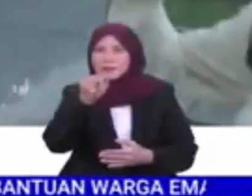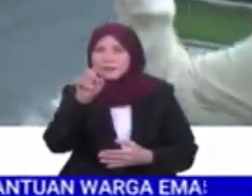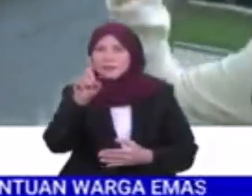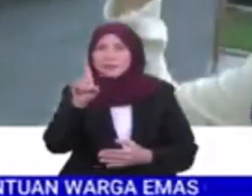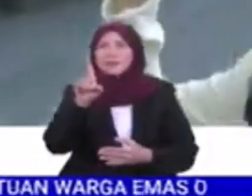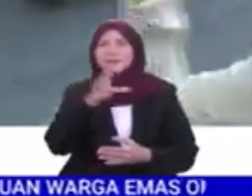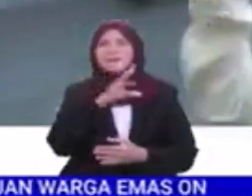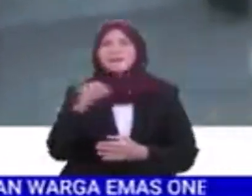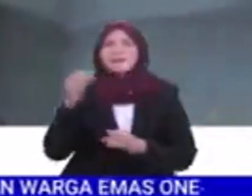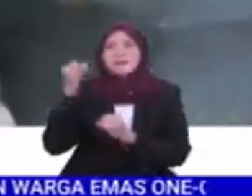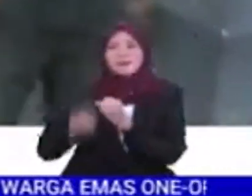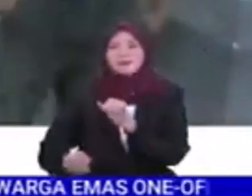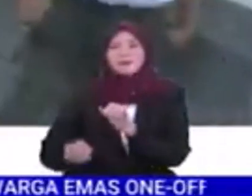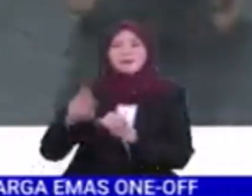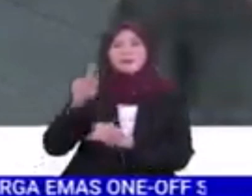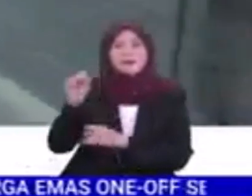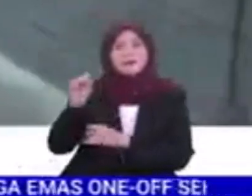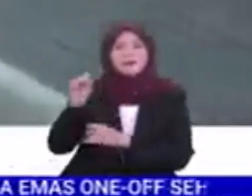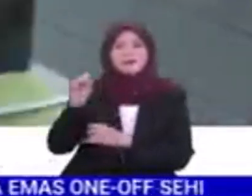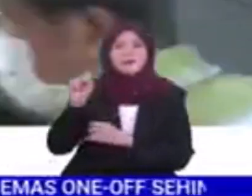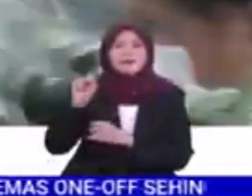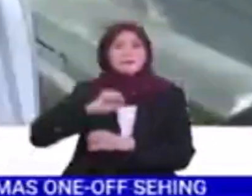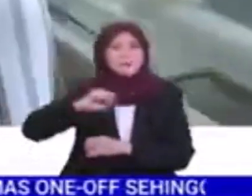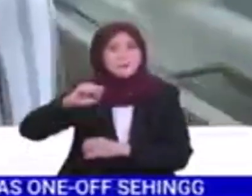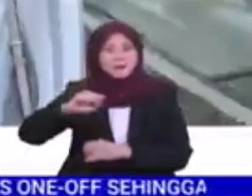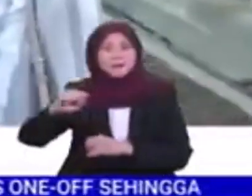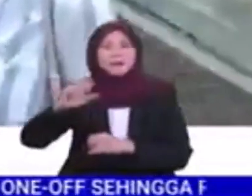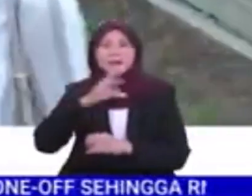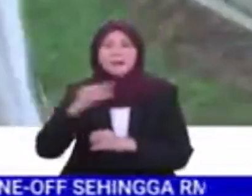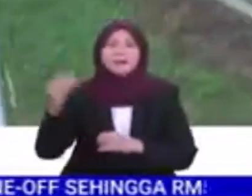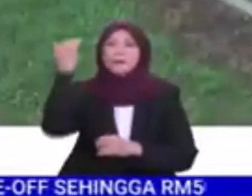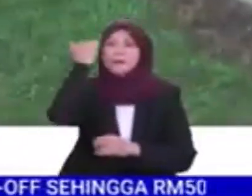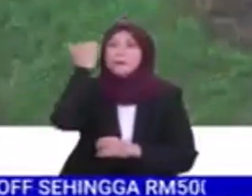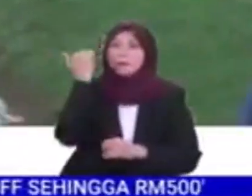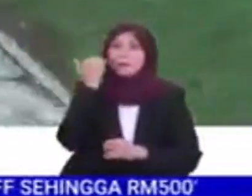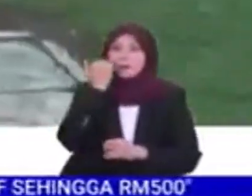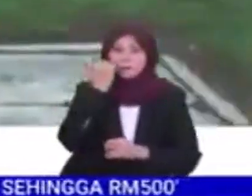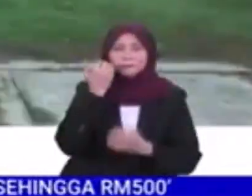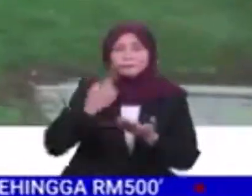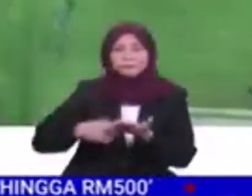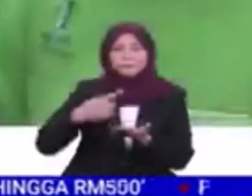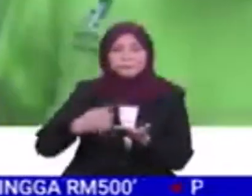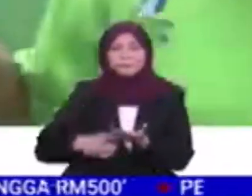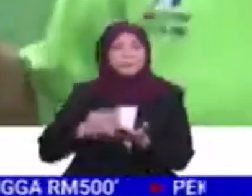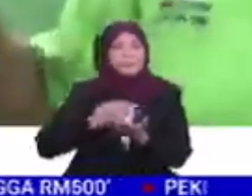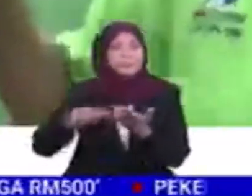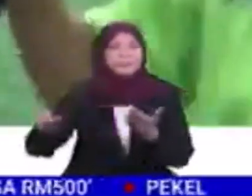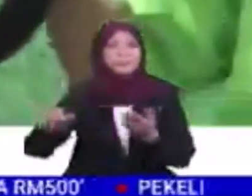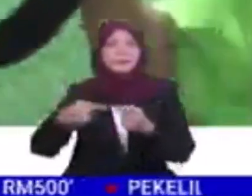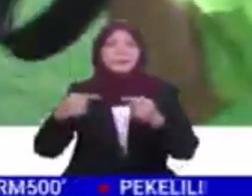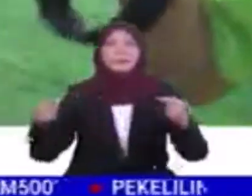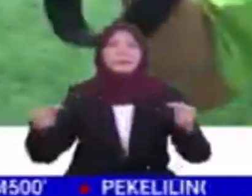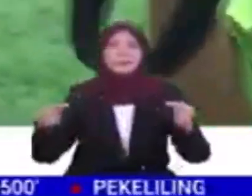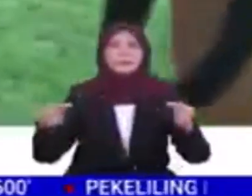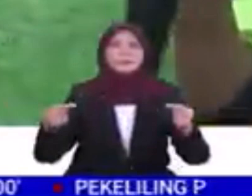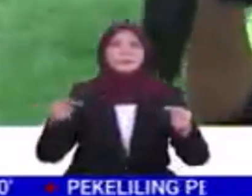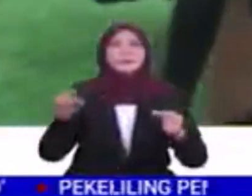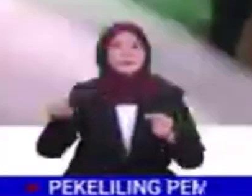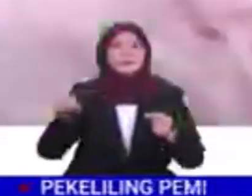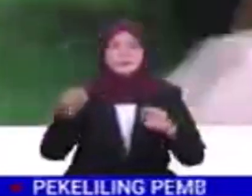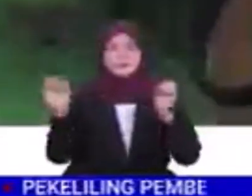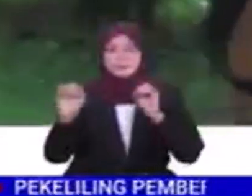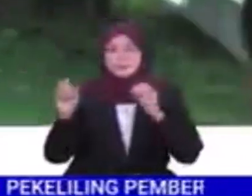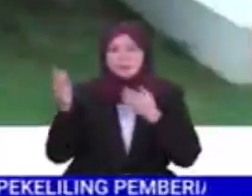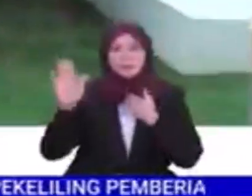pertimbangan diakhir kisah pembelaan mahkamah bicara Turki lava apabila gagal memutuskan pembelaan responden secara tidak